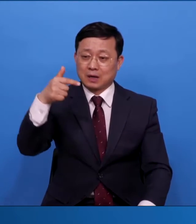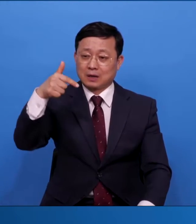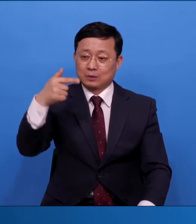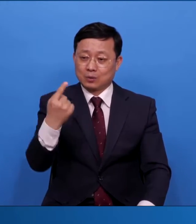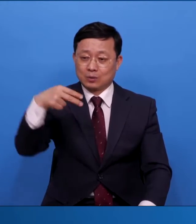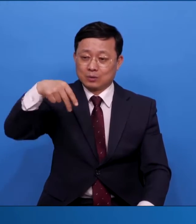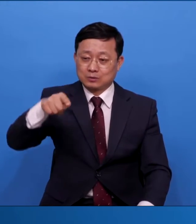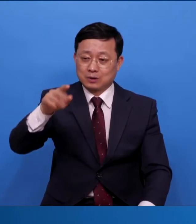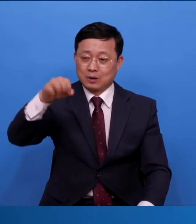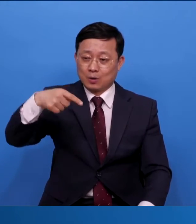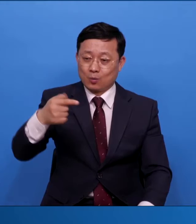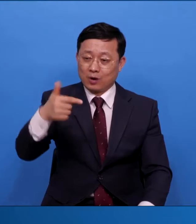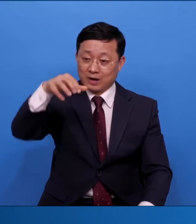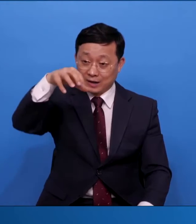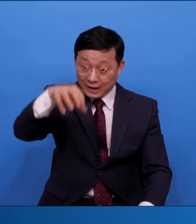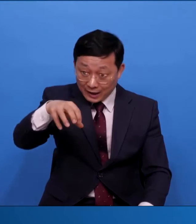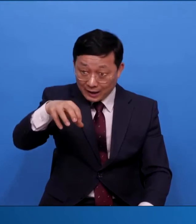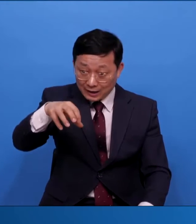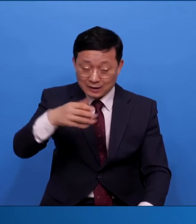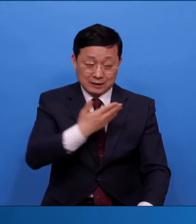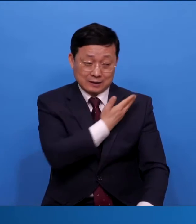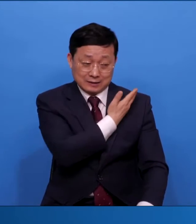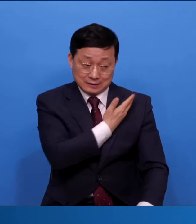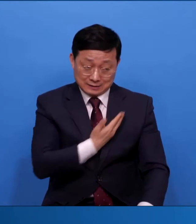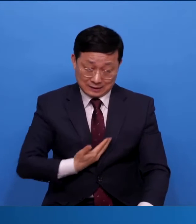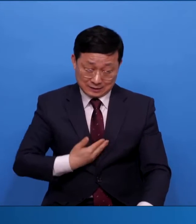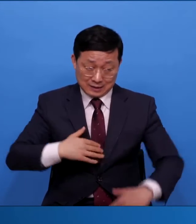제자를 따로 세웠다는 중요한 말씀이 나옵니다.